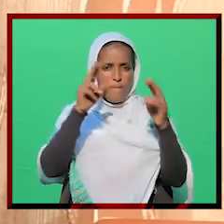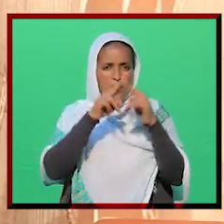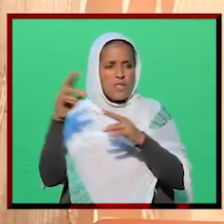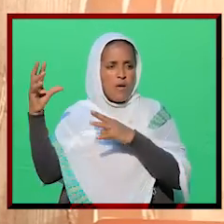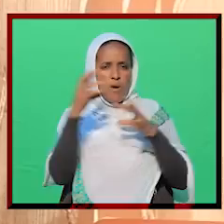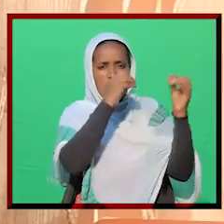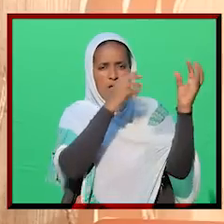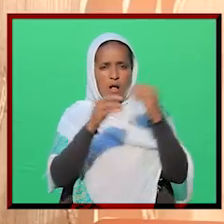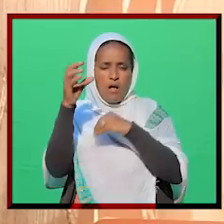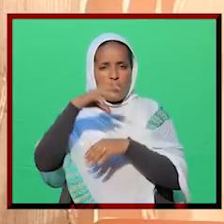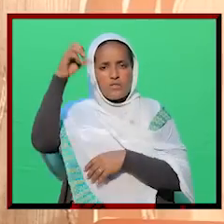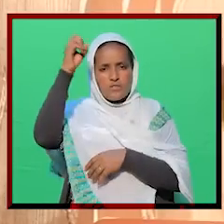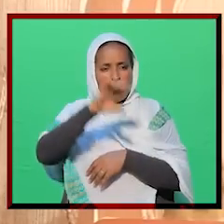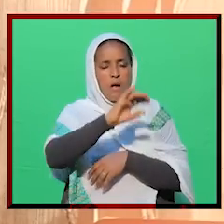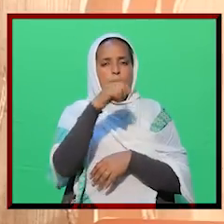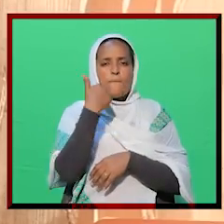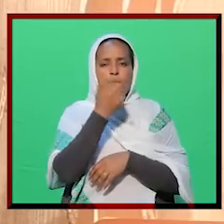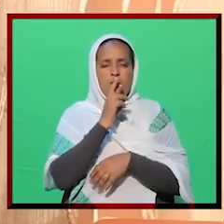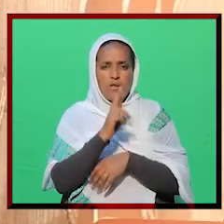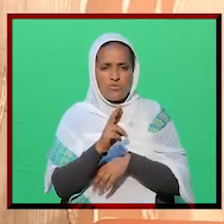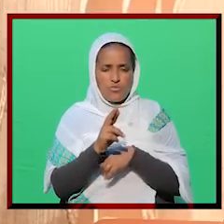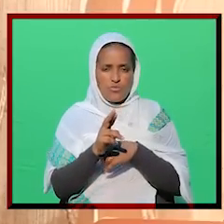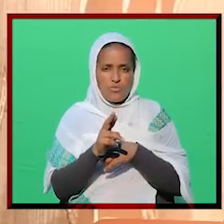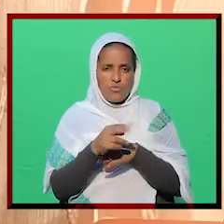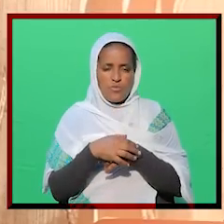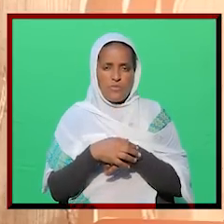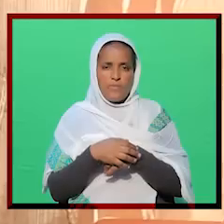በጣም አከራካሪ የነበረው ማለት ነው። ማናቸው